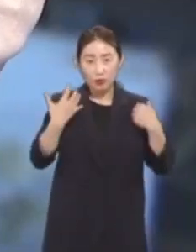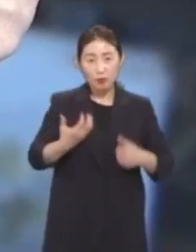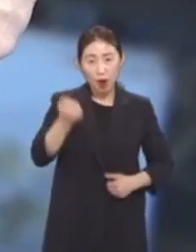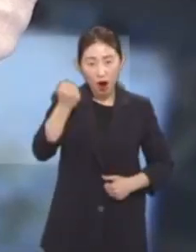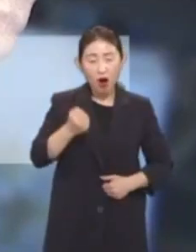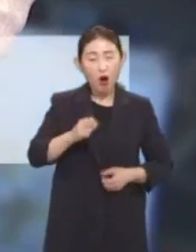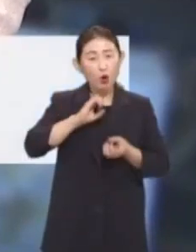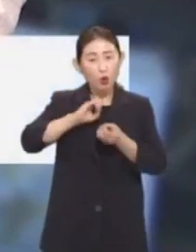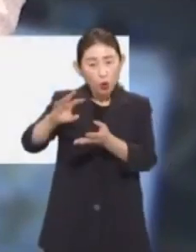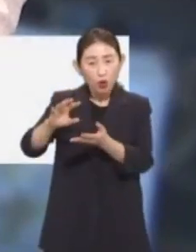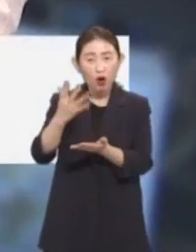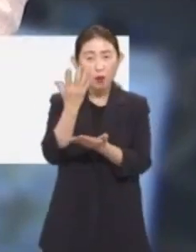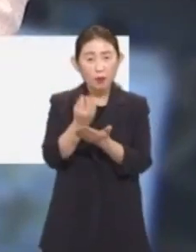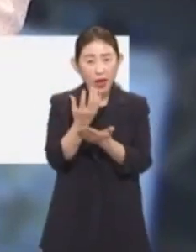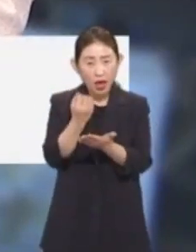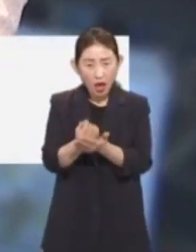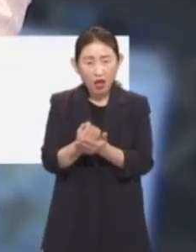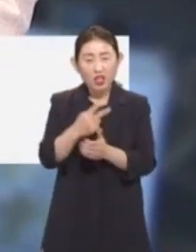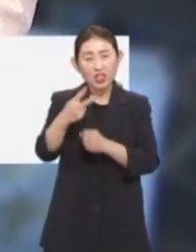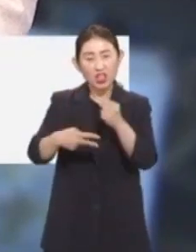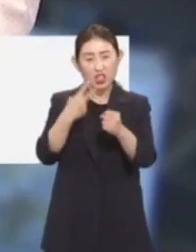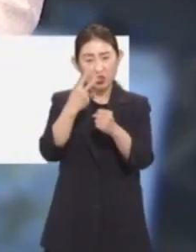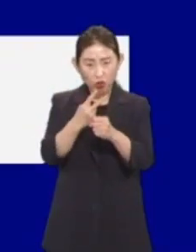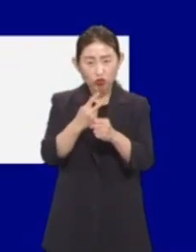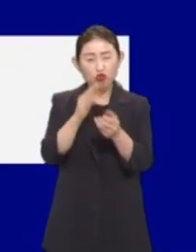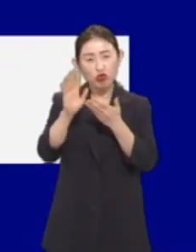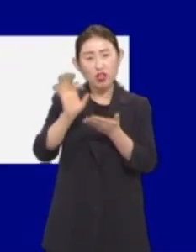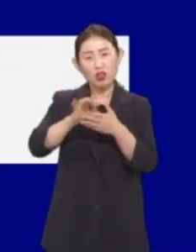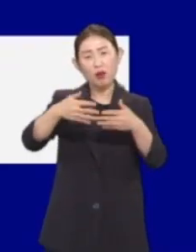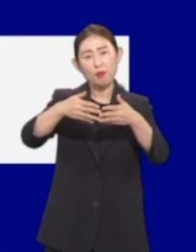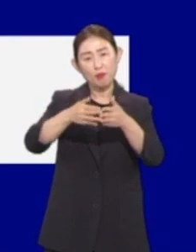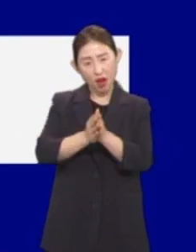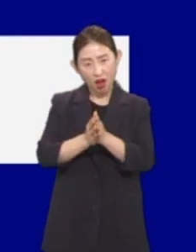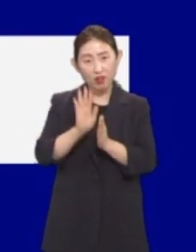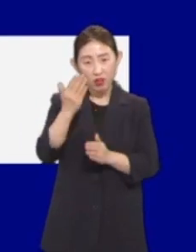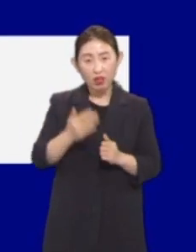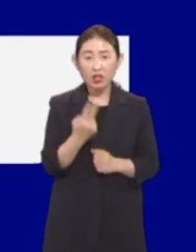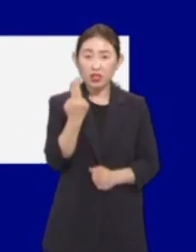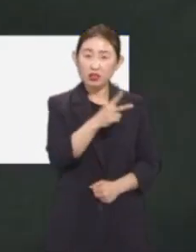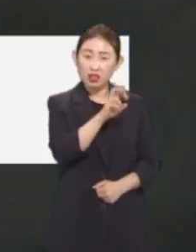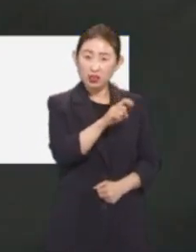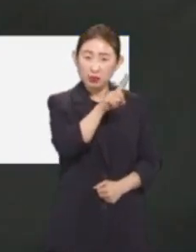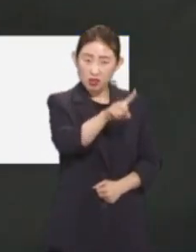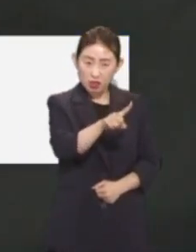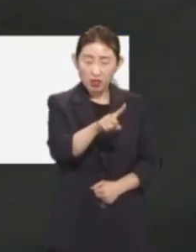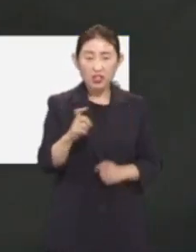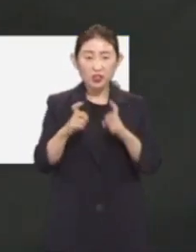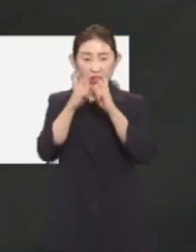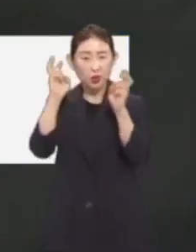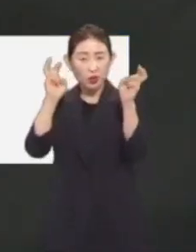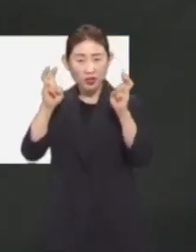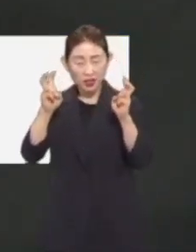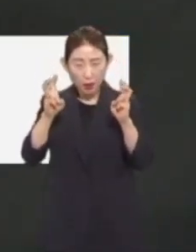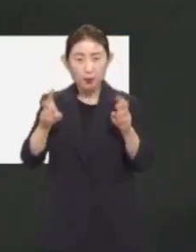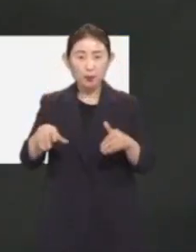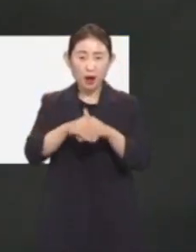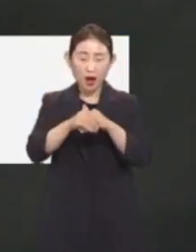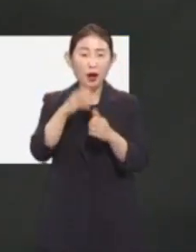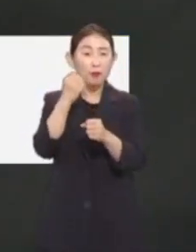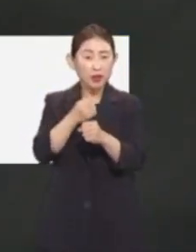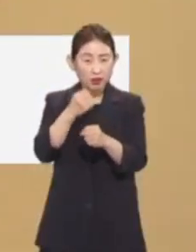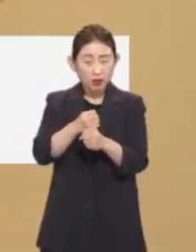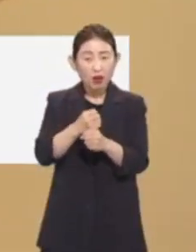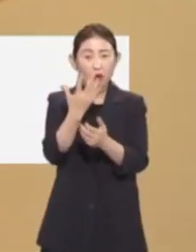충남형 공공 배달앱이 도입 2년 만에 사라지게 됐습니다 충남도는 지난 2021년 민간업체와 협력회 도입한